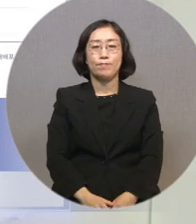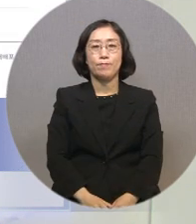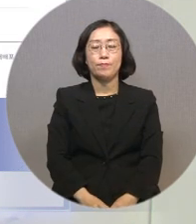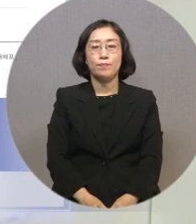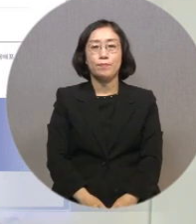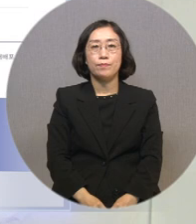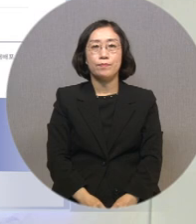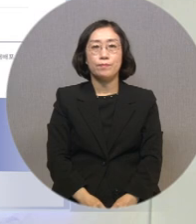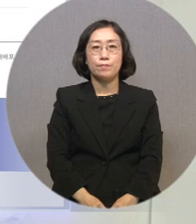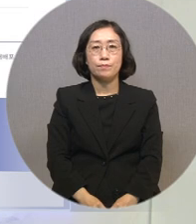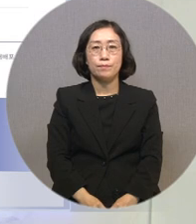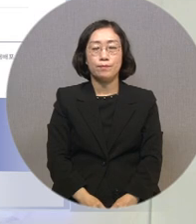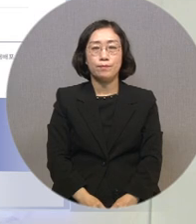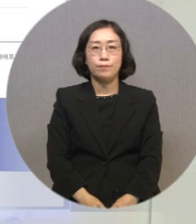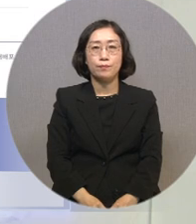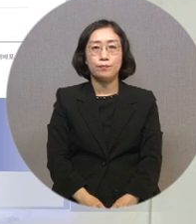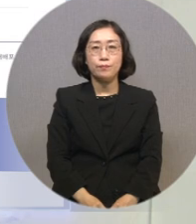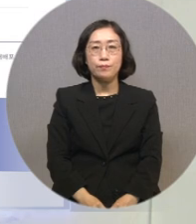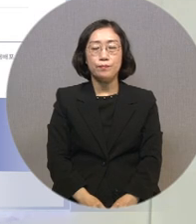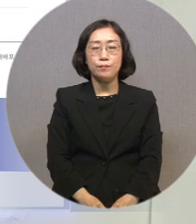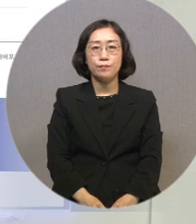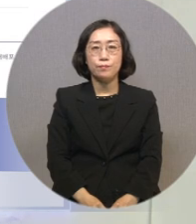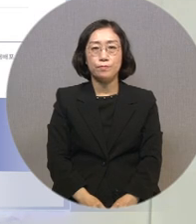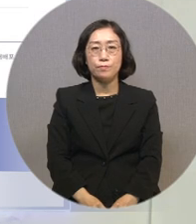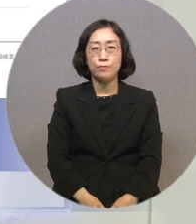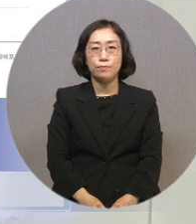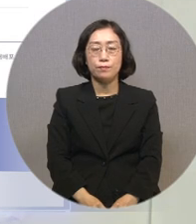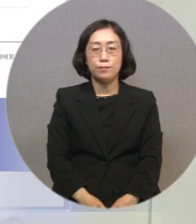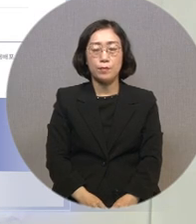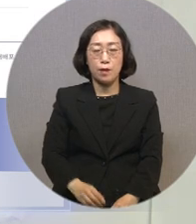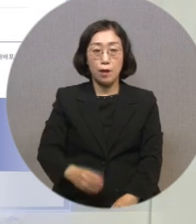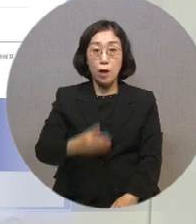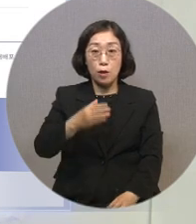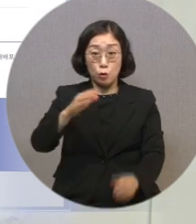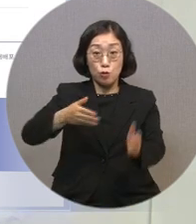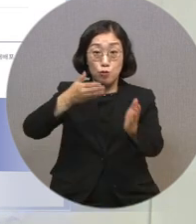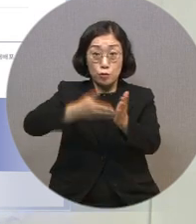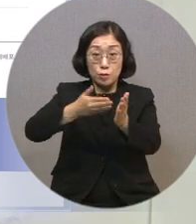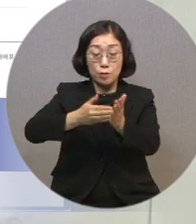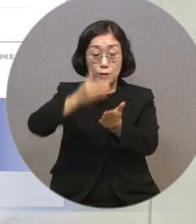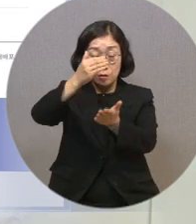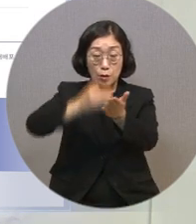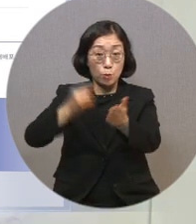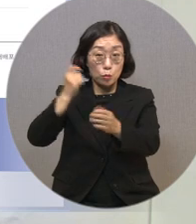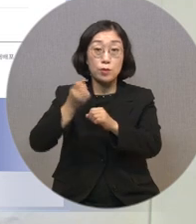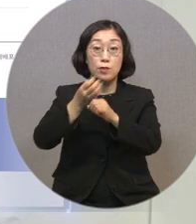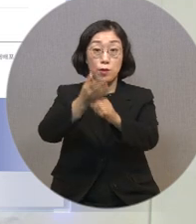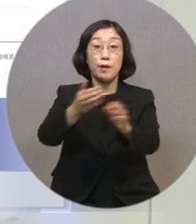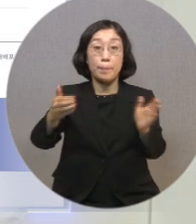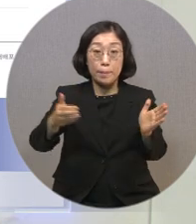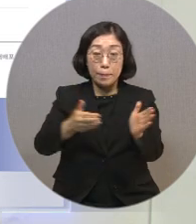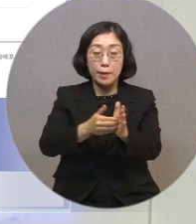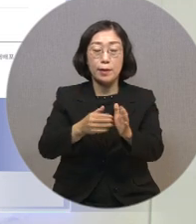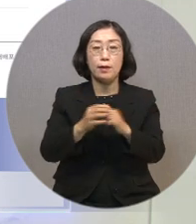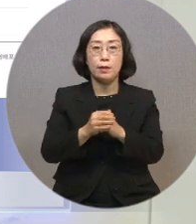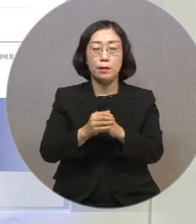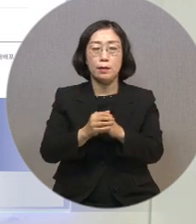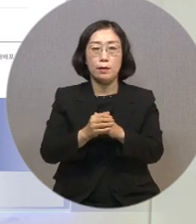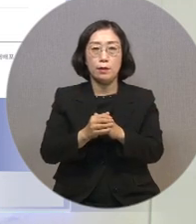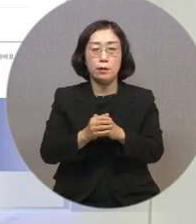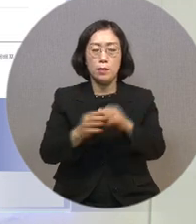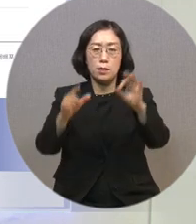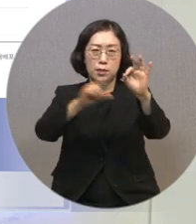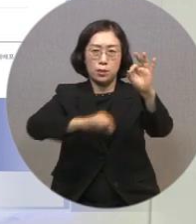바랍니다 다음 소식입니다 지난 웰페어 뉴스 브리핑 시간에도 전해드린 바 있는데요 지난